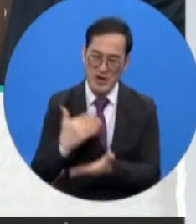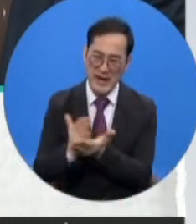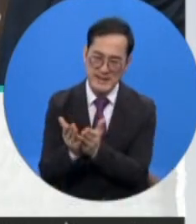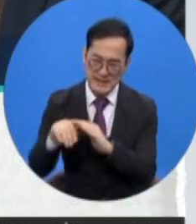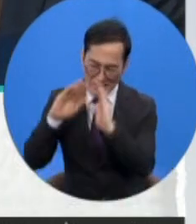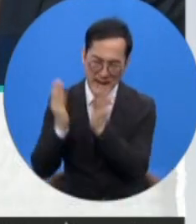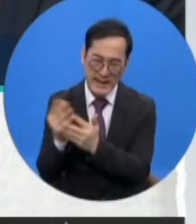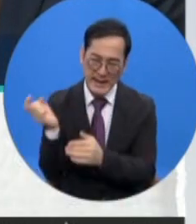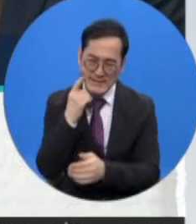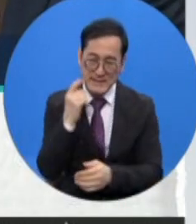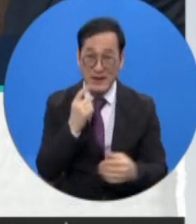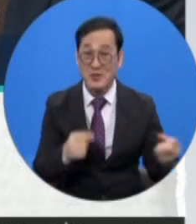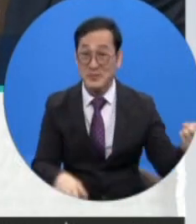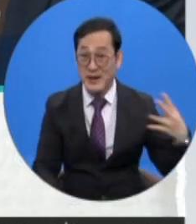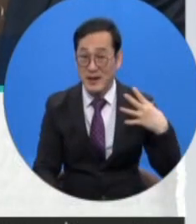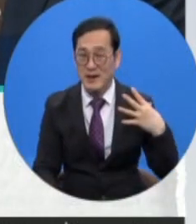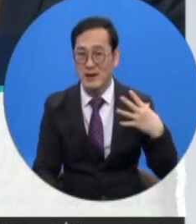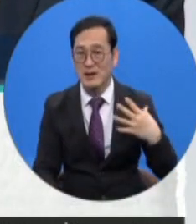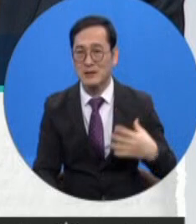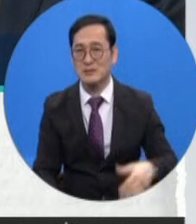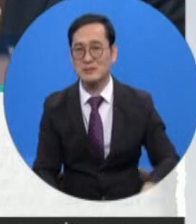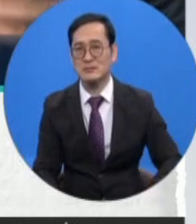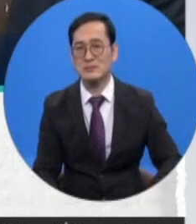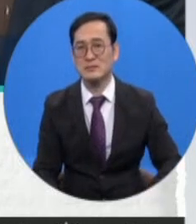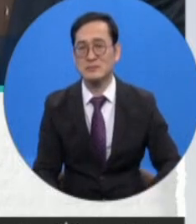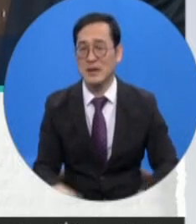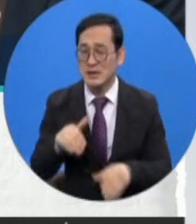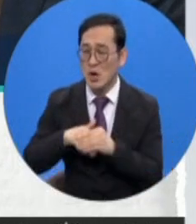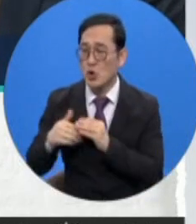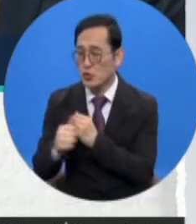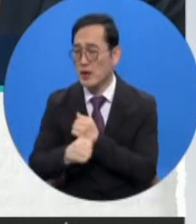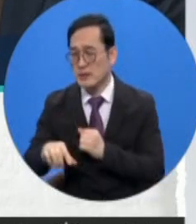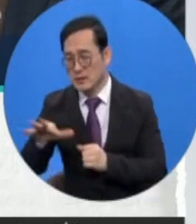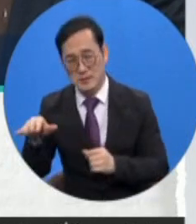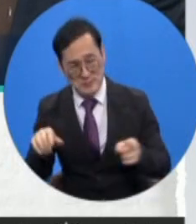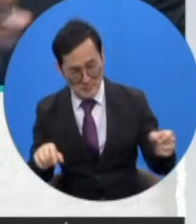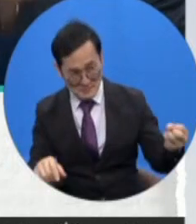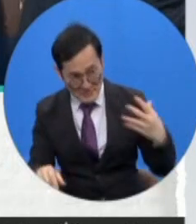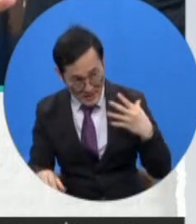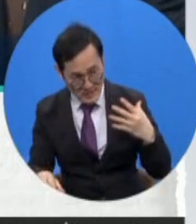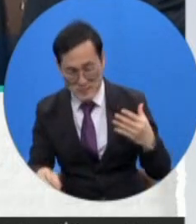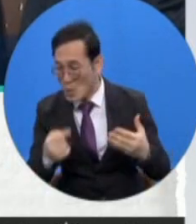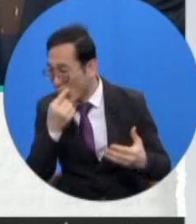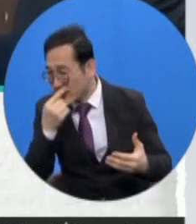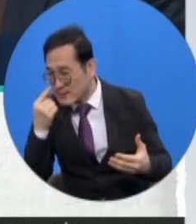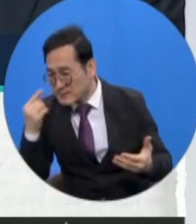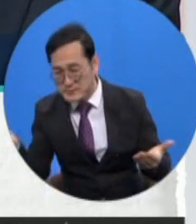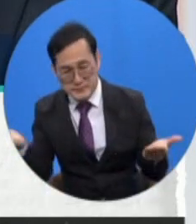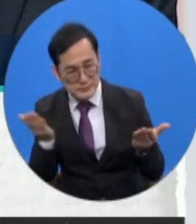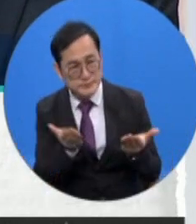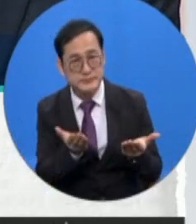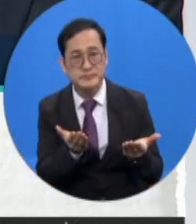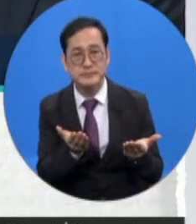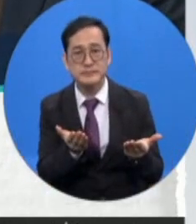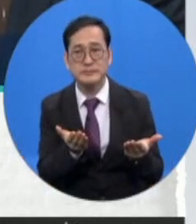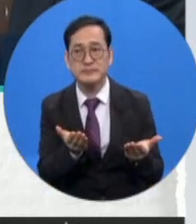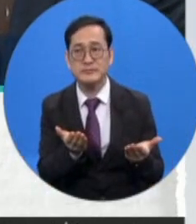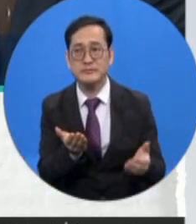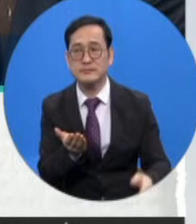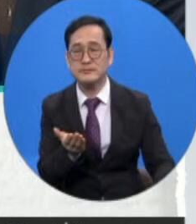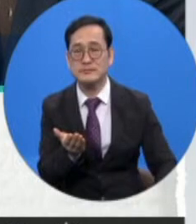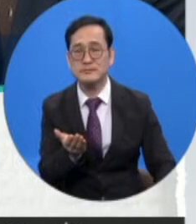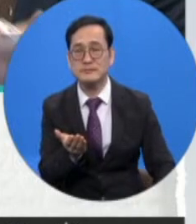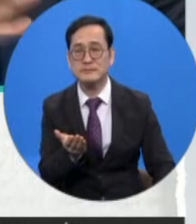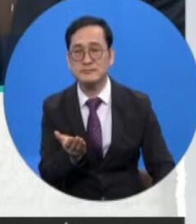뭐 어디까지 허위인지는 지금부터 이제 그야말로 국민의힘 선대에서 밝혀야 할 몫인 거죠. 그런데 하나가 나오면 하나를 대응할 수는 없는 거죠.